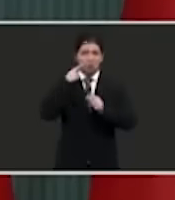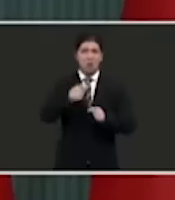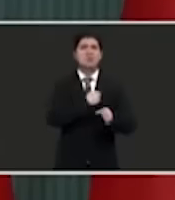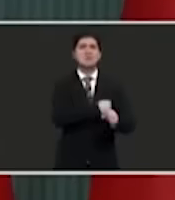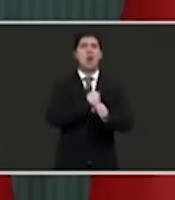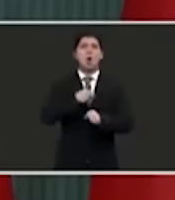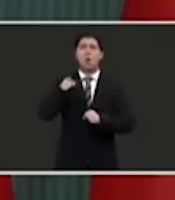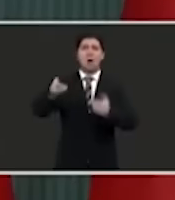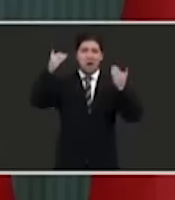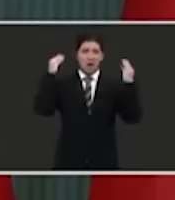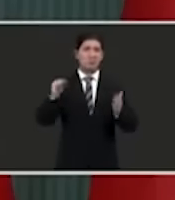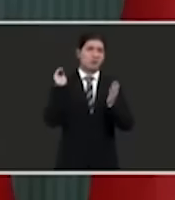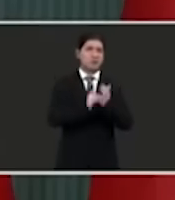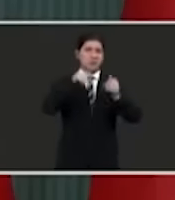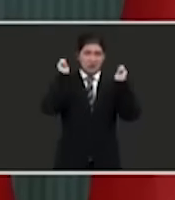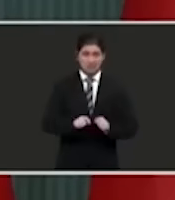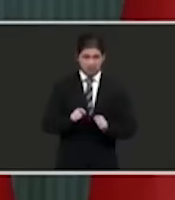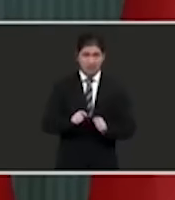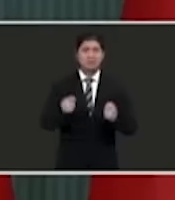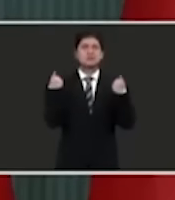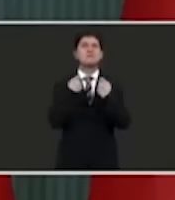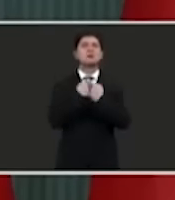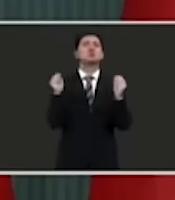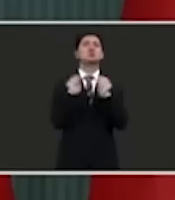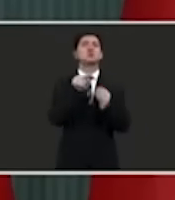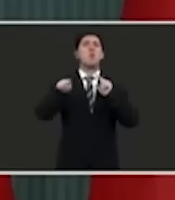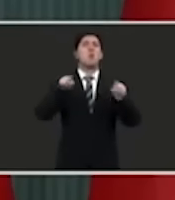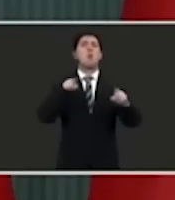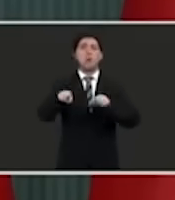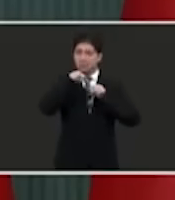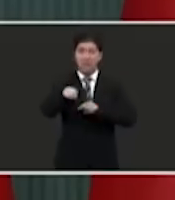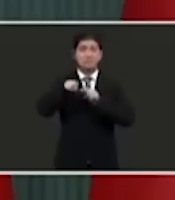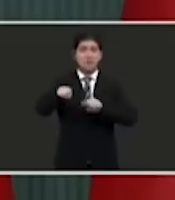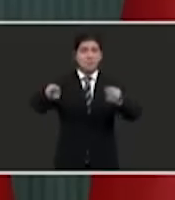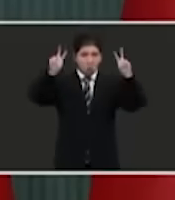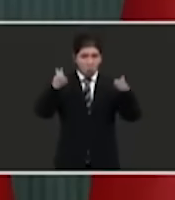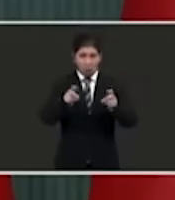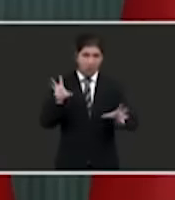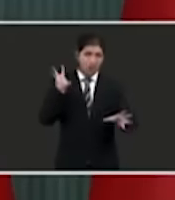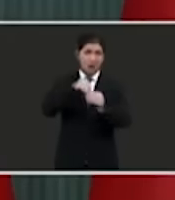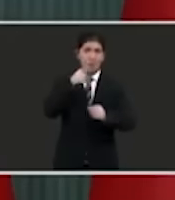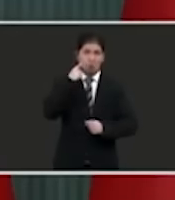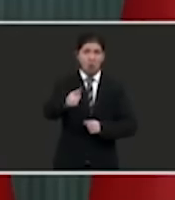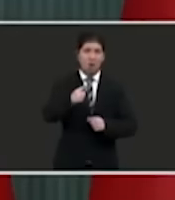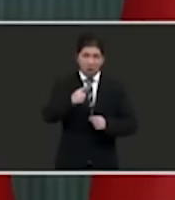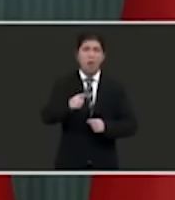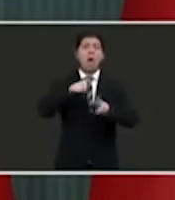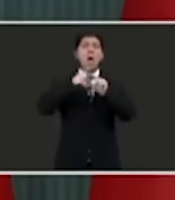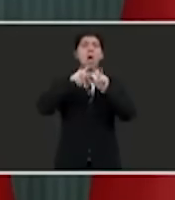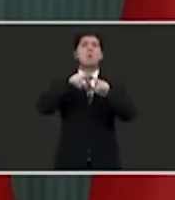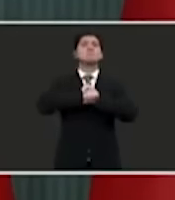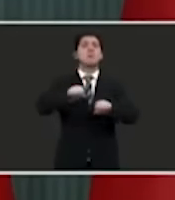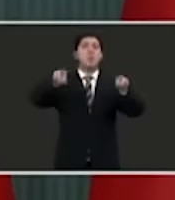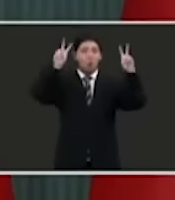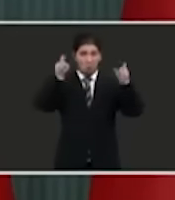olarak tanımlanması ve savaş suçlarının takibi konularıyla birlikte nükleer silahlar hususunda